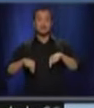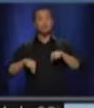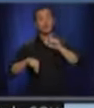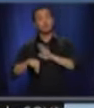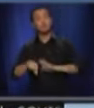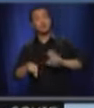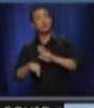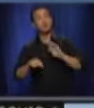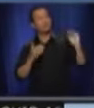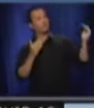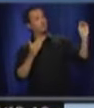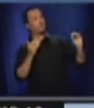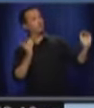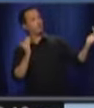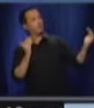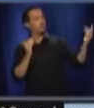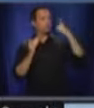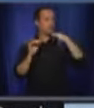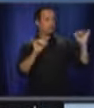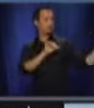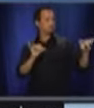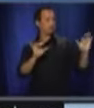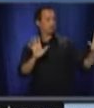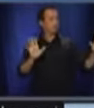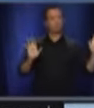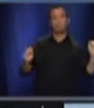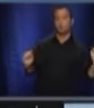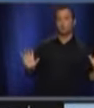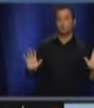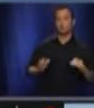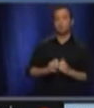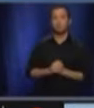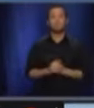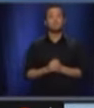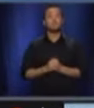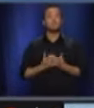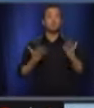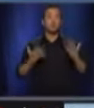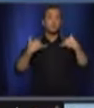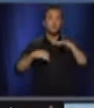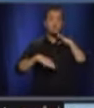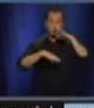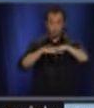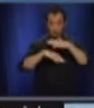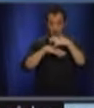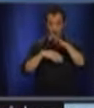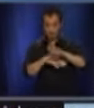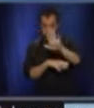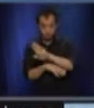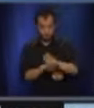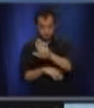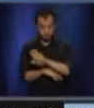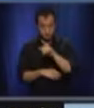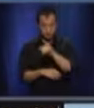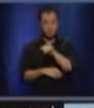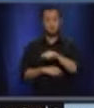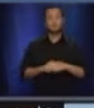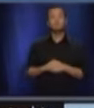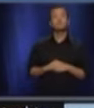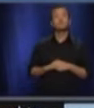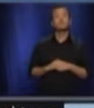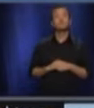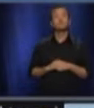Bon, maintenant, très important, on est toujours dans les zones oranges. Dans les centres d'hébergement, aux soins de longue